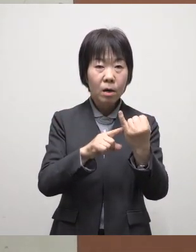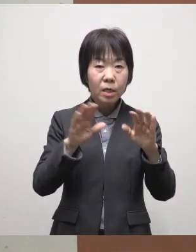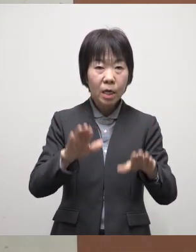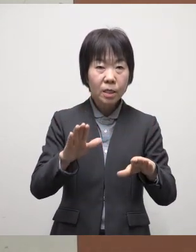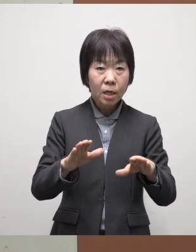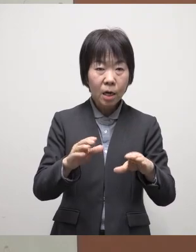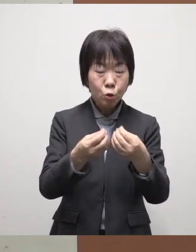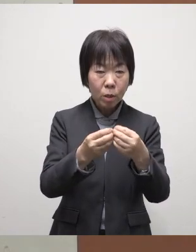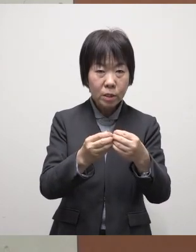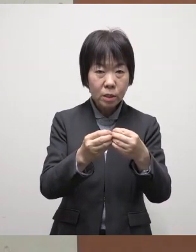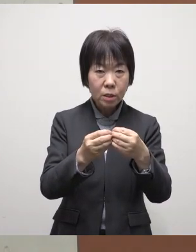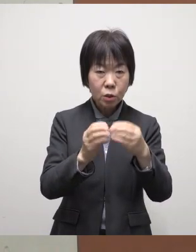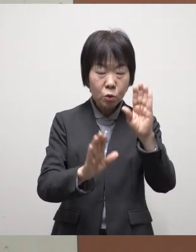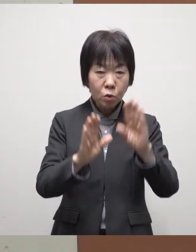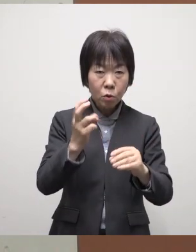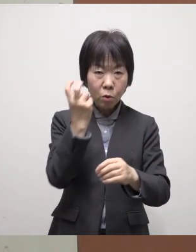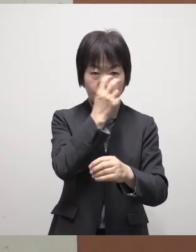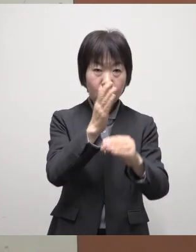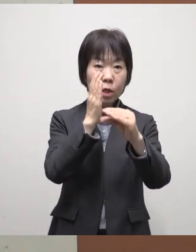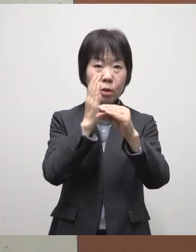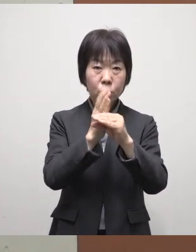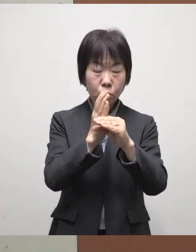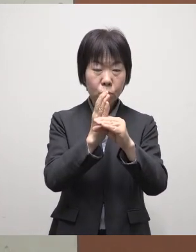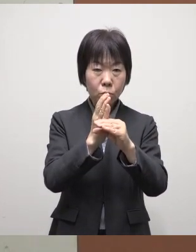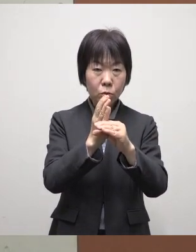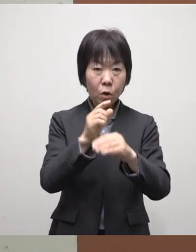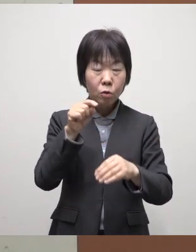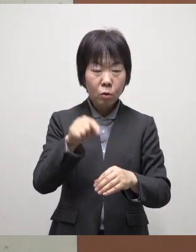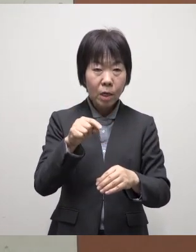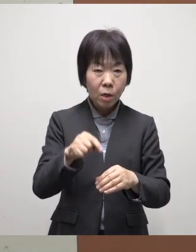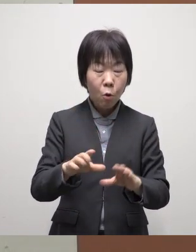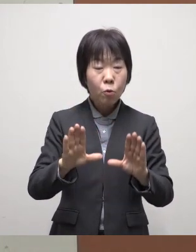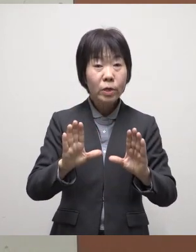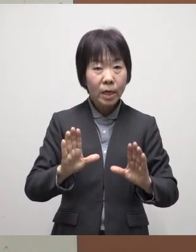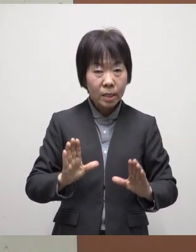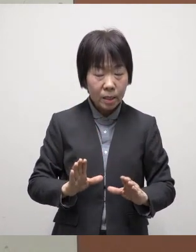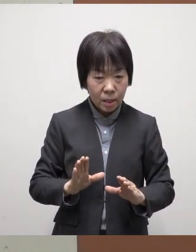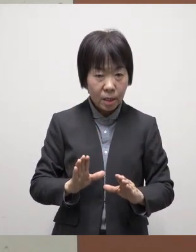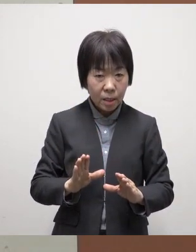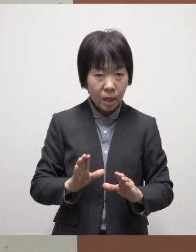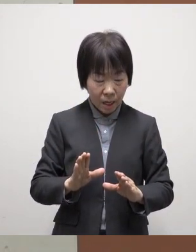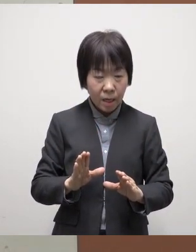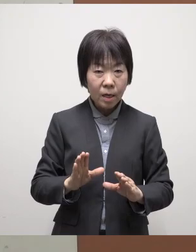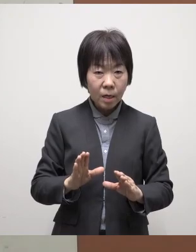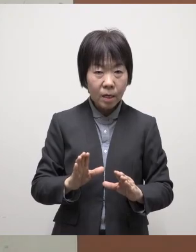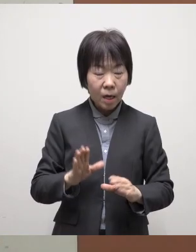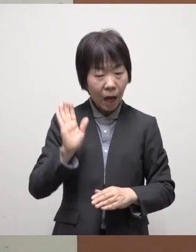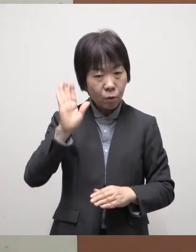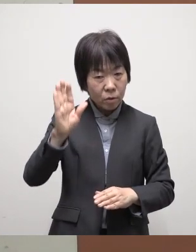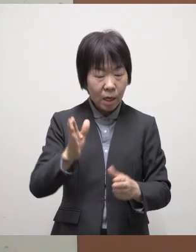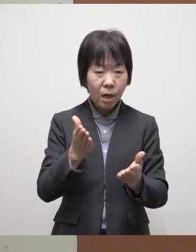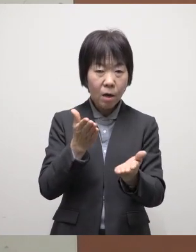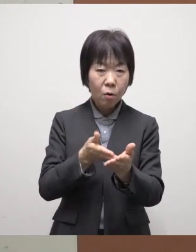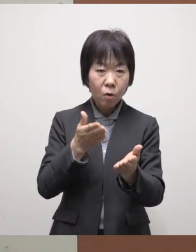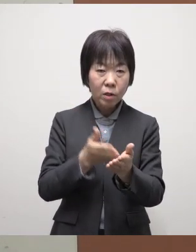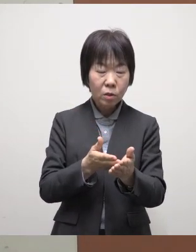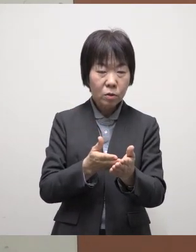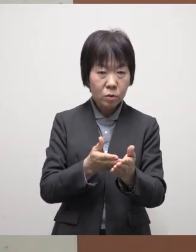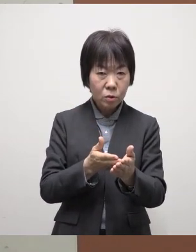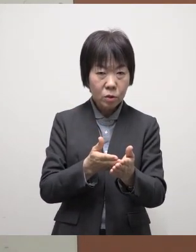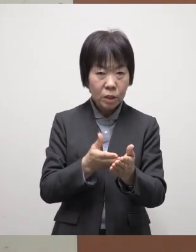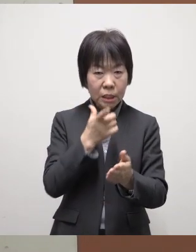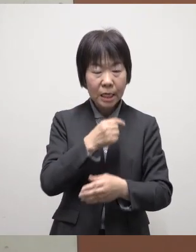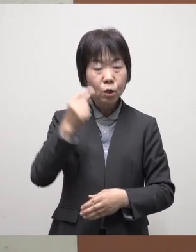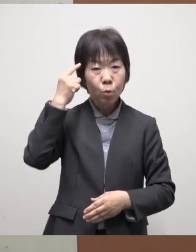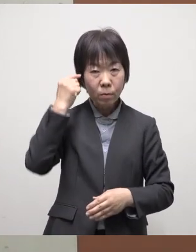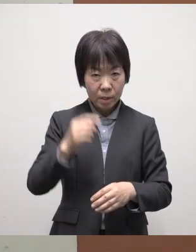詳しく状況を調査をされておりますのでそれを受けてまた可能な範囲で報告をさせていただくということになろうかと